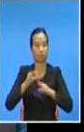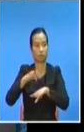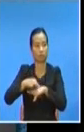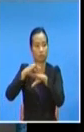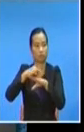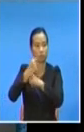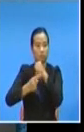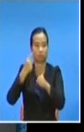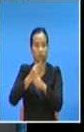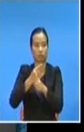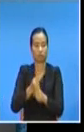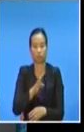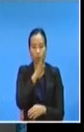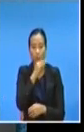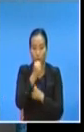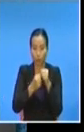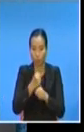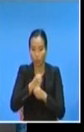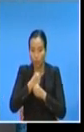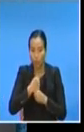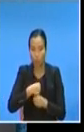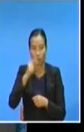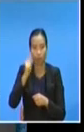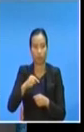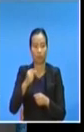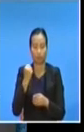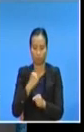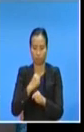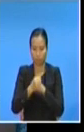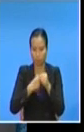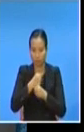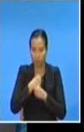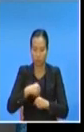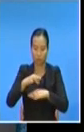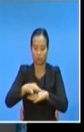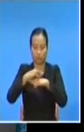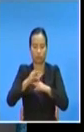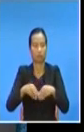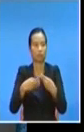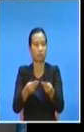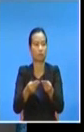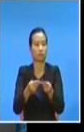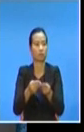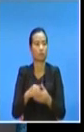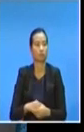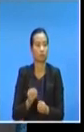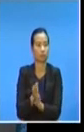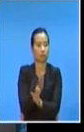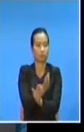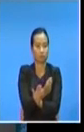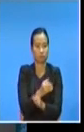ละครั้งเพราะฉะนั้นอาวุโสเนี่ยมันก็อาวุโสเกิดจากการที่ได้รับการแต่งตั้งรับราชการก่อนนะครับ